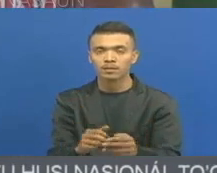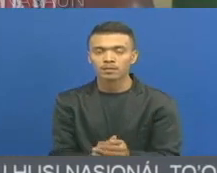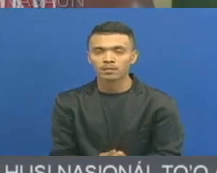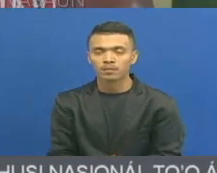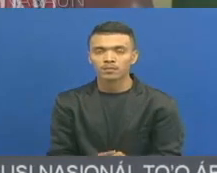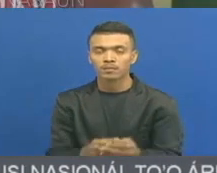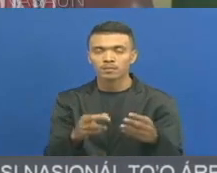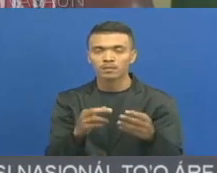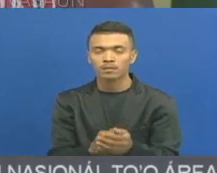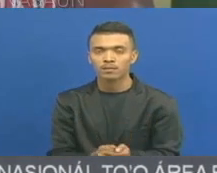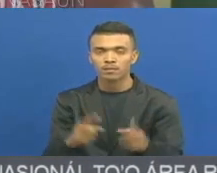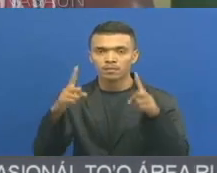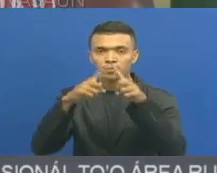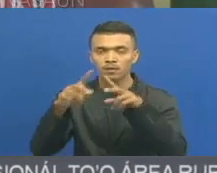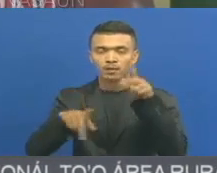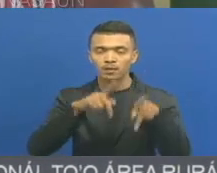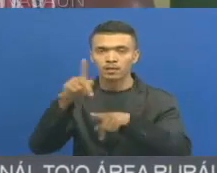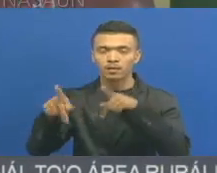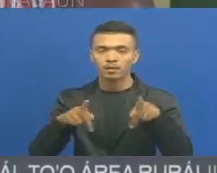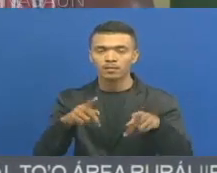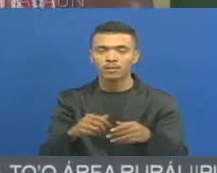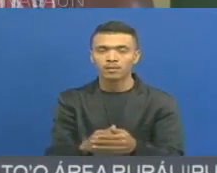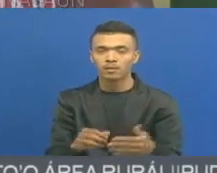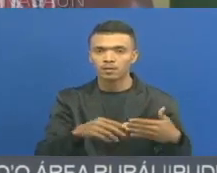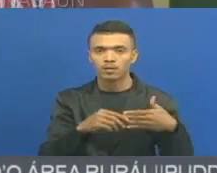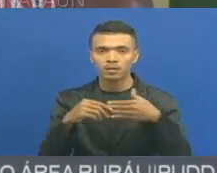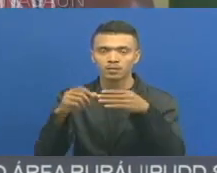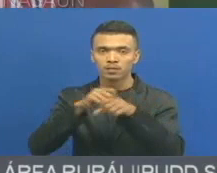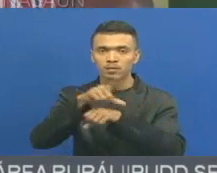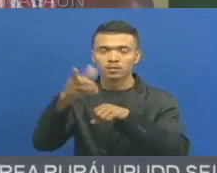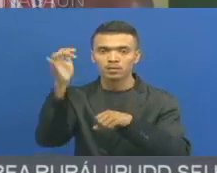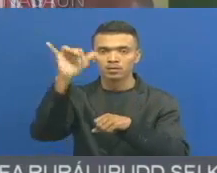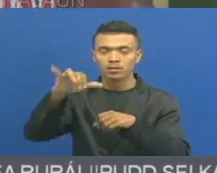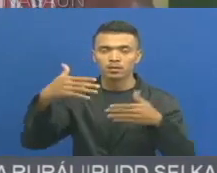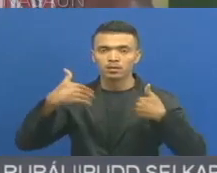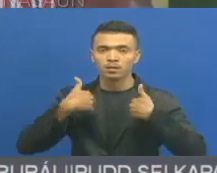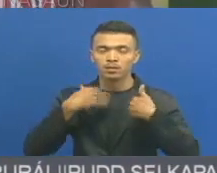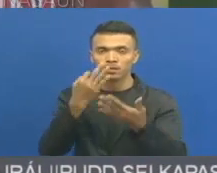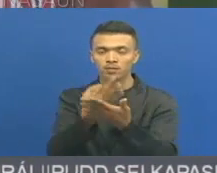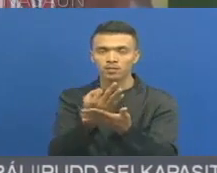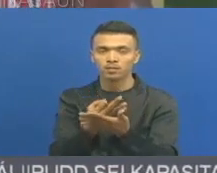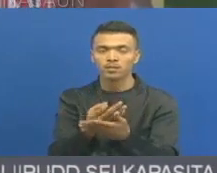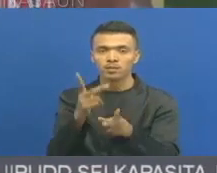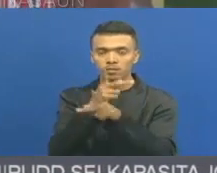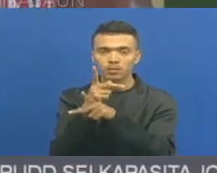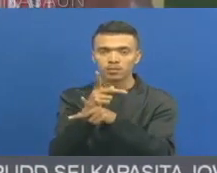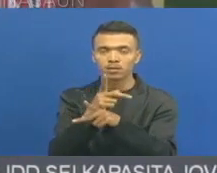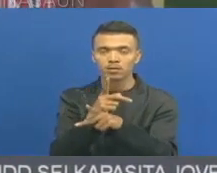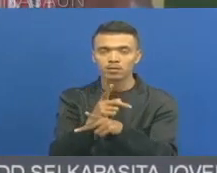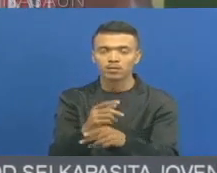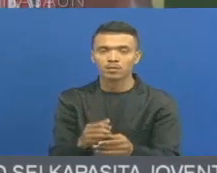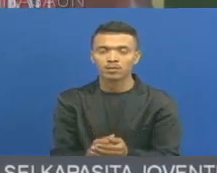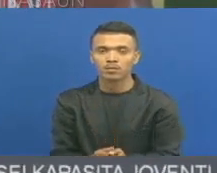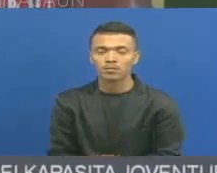desentralisasi poder lokal, tapi noda itu yang diorang lokal sira atau bila ia usul itu rasa atau finansial rasa atau mana sahaja, lahir itu cara kerja